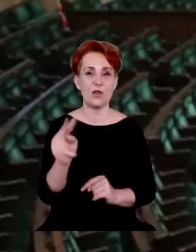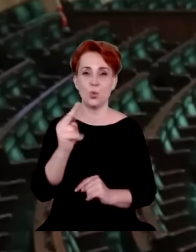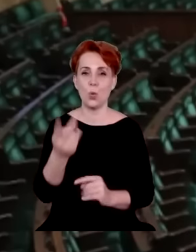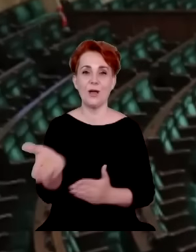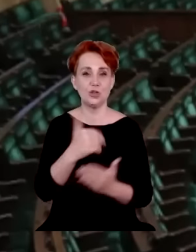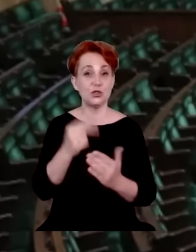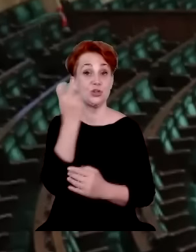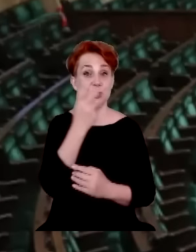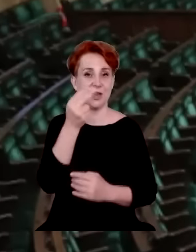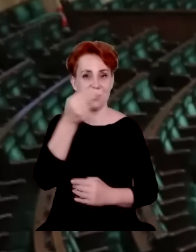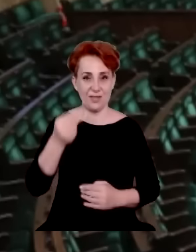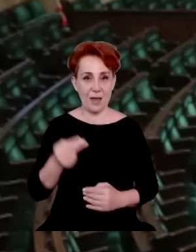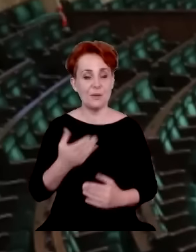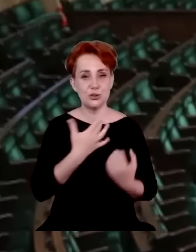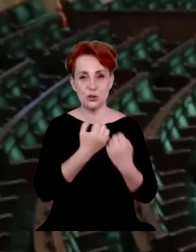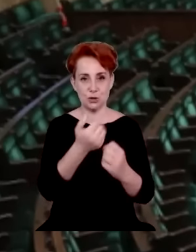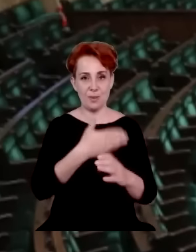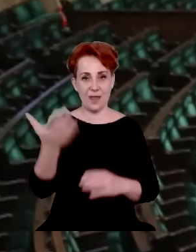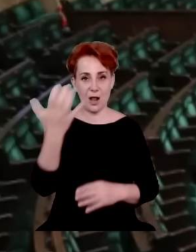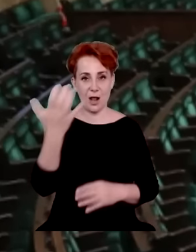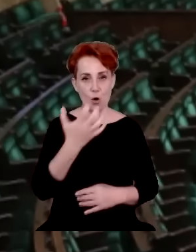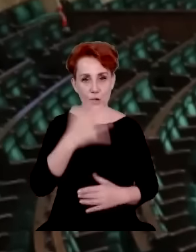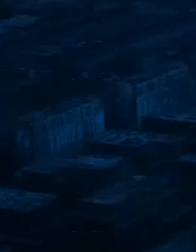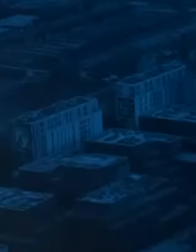tematy proszę zostać z nami